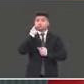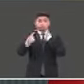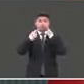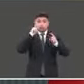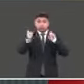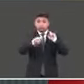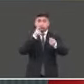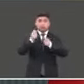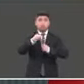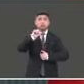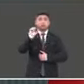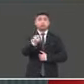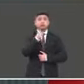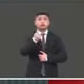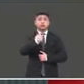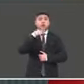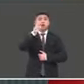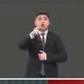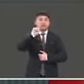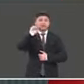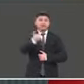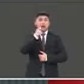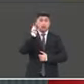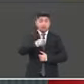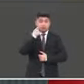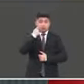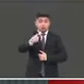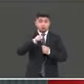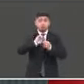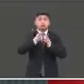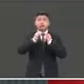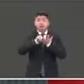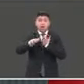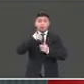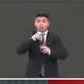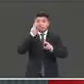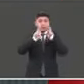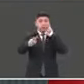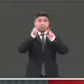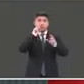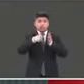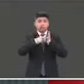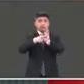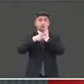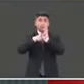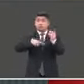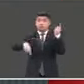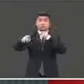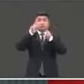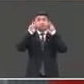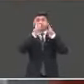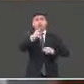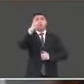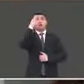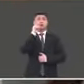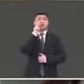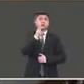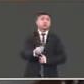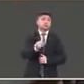önemi vizyonu Yaşanan her Hadise ile birlikte çok daha iyi anlaşılıyor